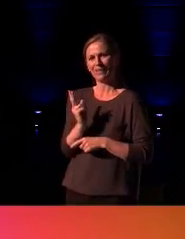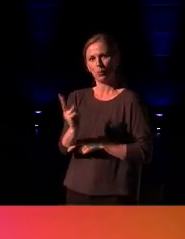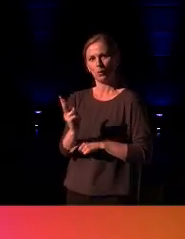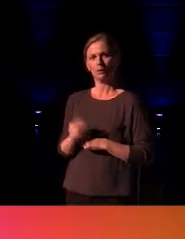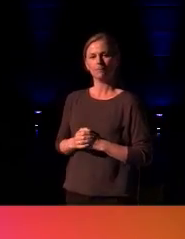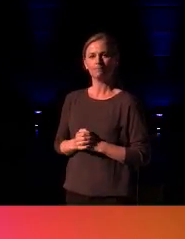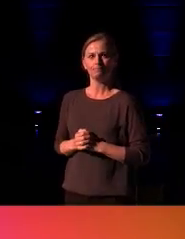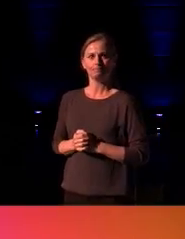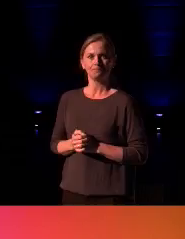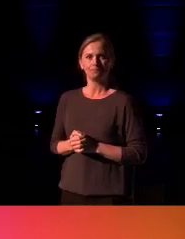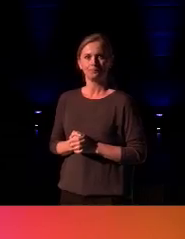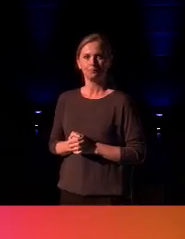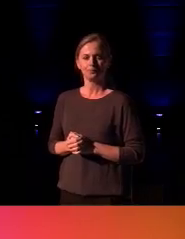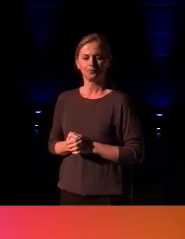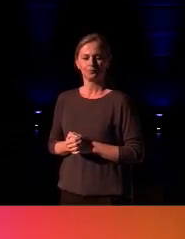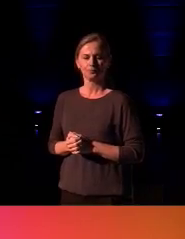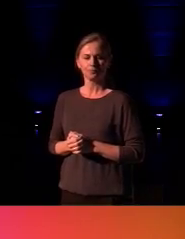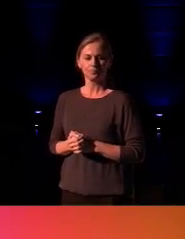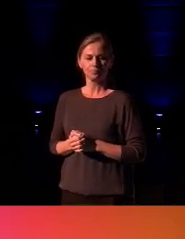eldre.